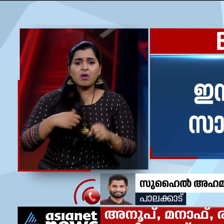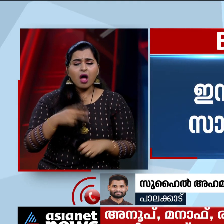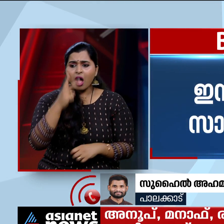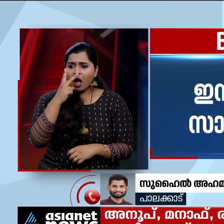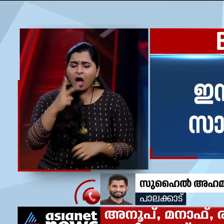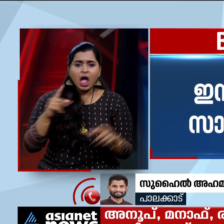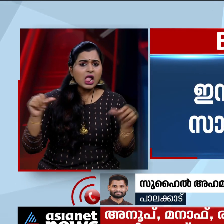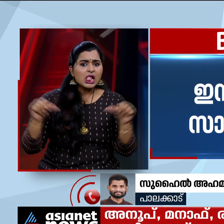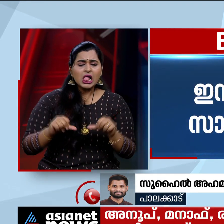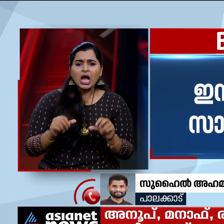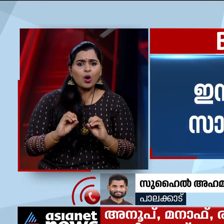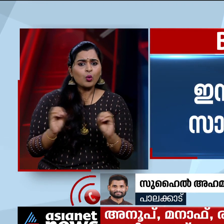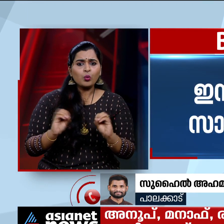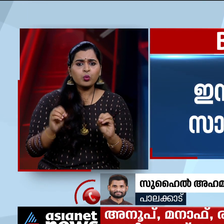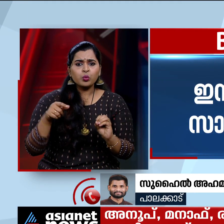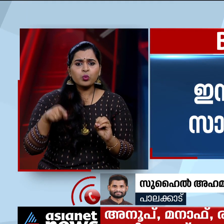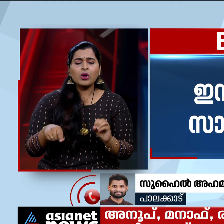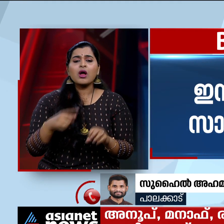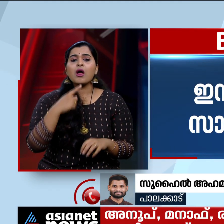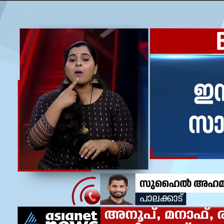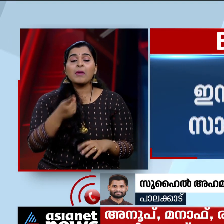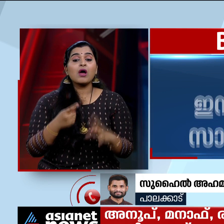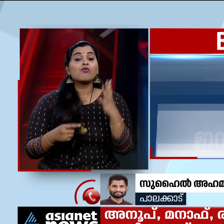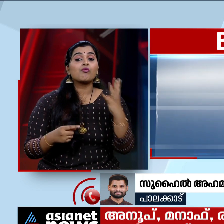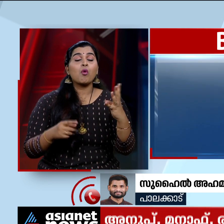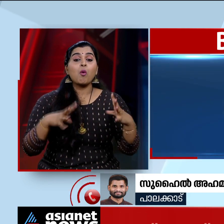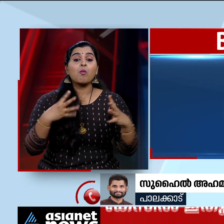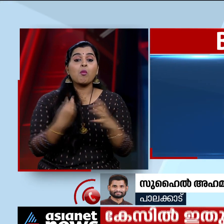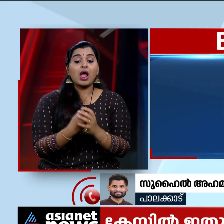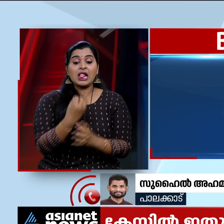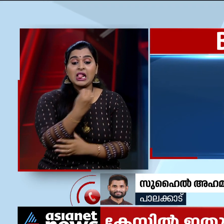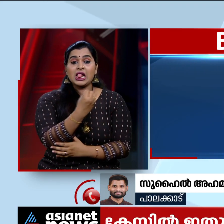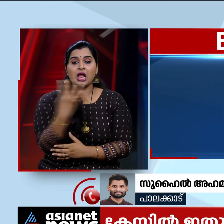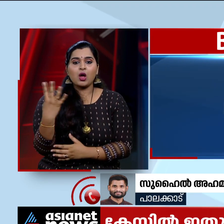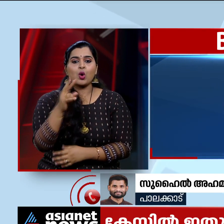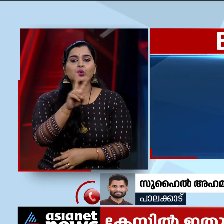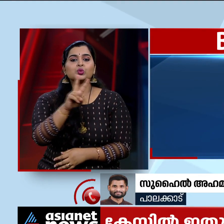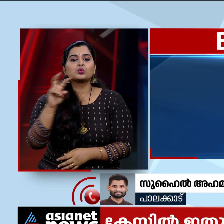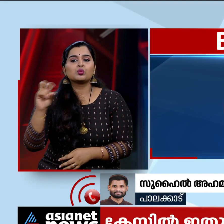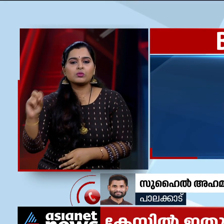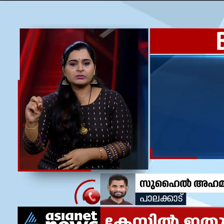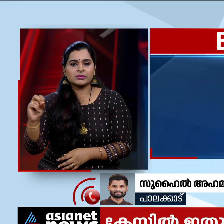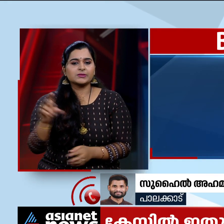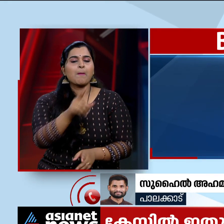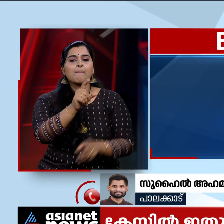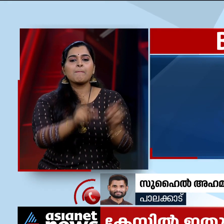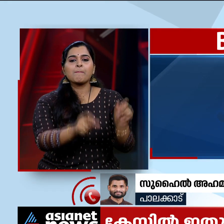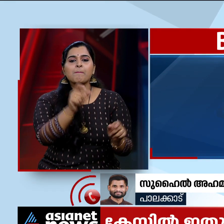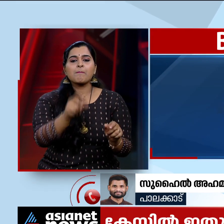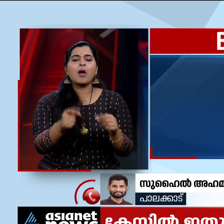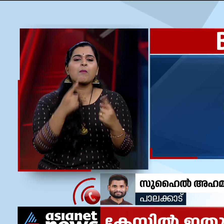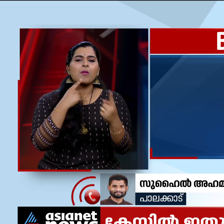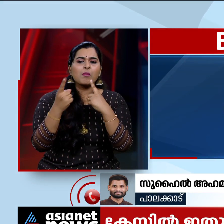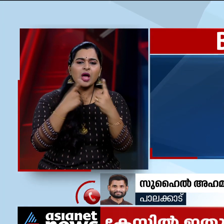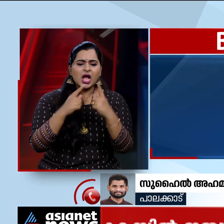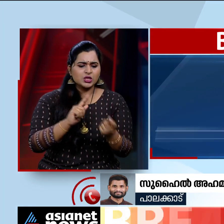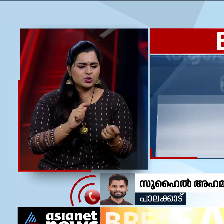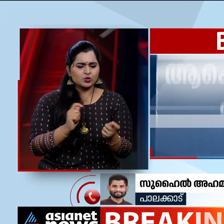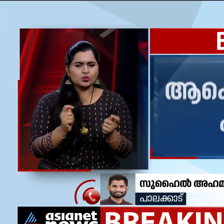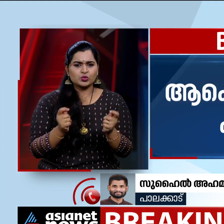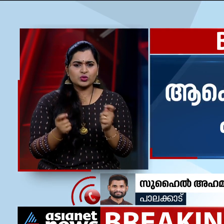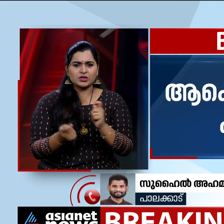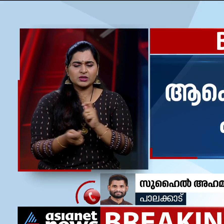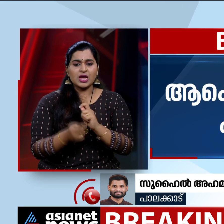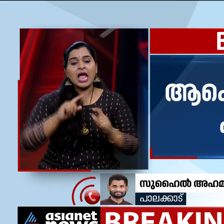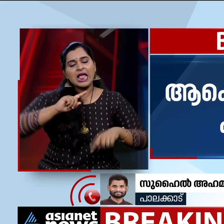ഇവരെ കൂറുമാറിയ സാക്ഷികളായി പ്രഖ്യാപിച്ചു. ഇതോടെ ആകെ കൂറുമാറിയ സാക്ഷികളുടെ എണ്ണം 20. ബാക്കിയുള്ള സാക്ഷികളുടെ